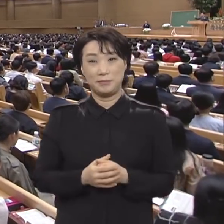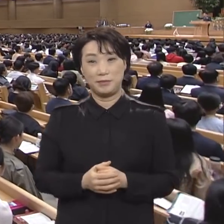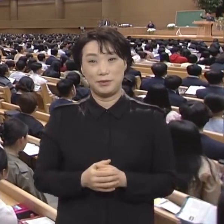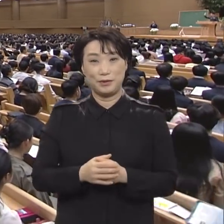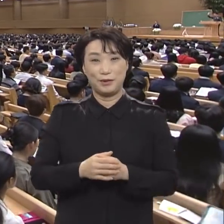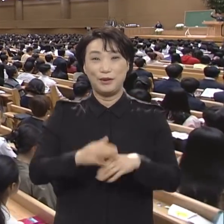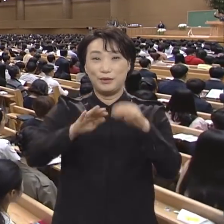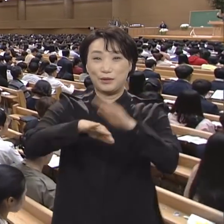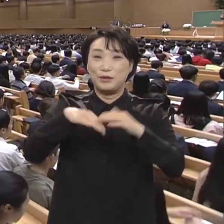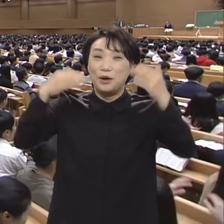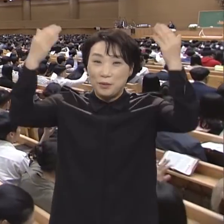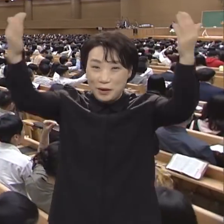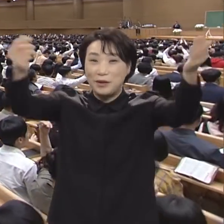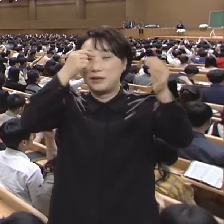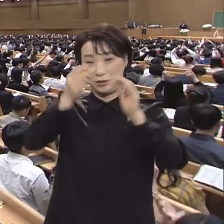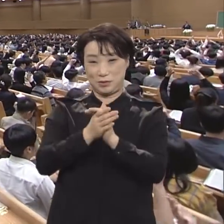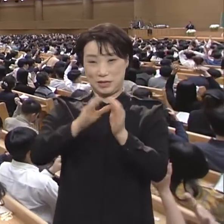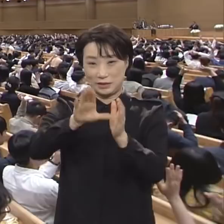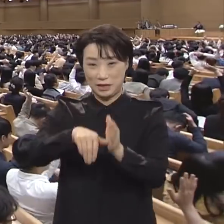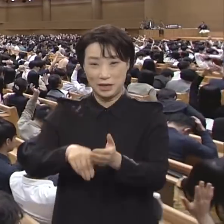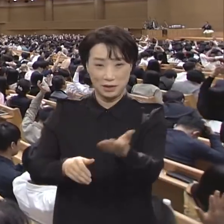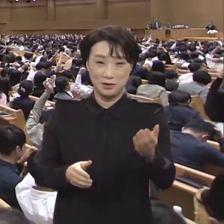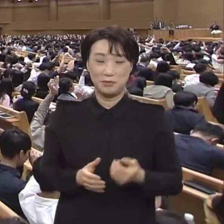두 손 번쩍 들고